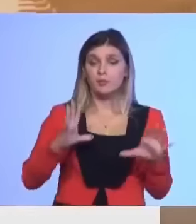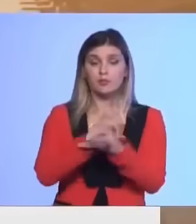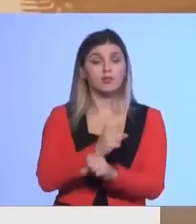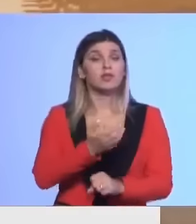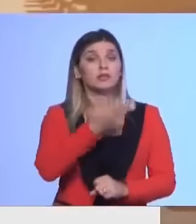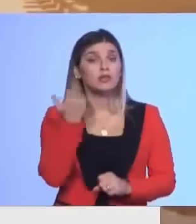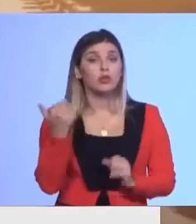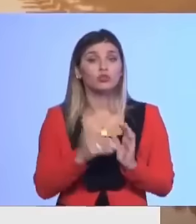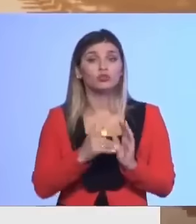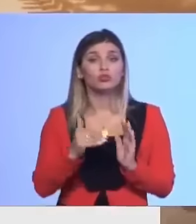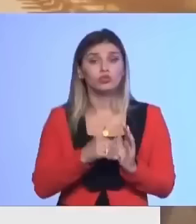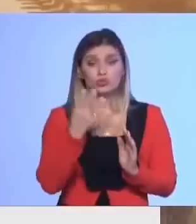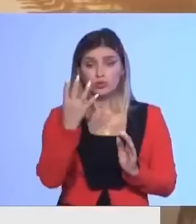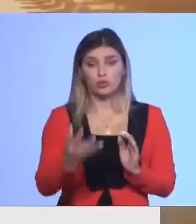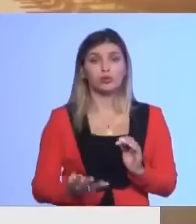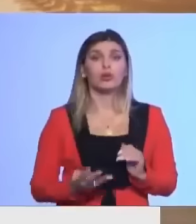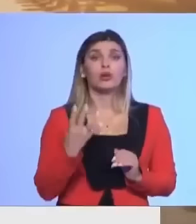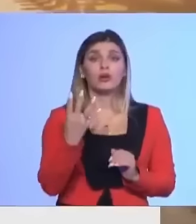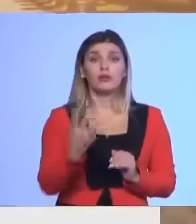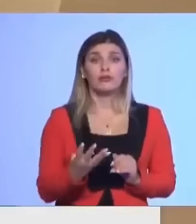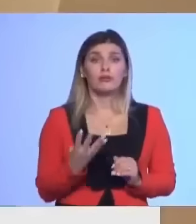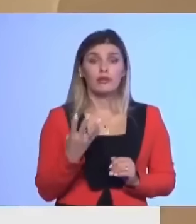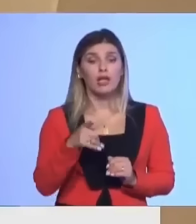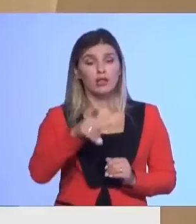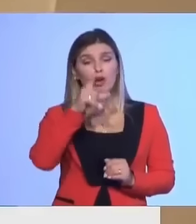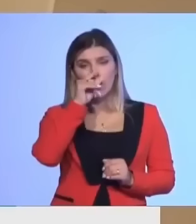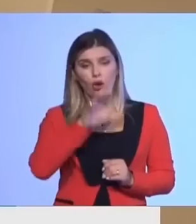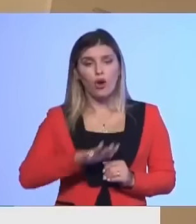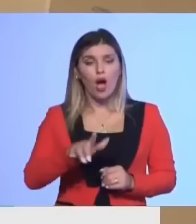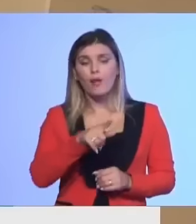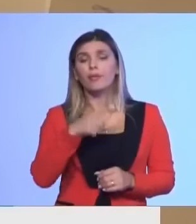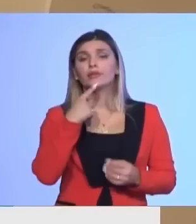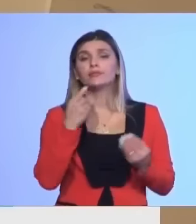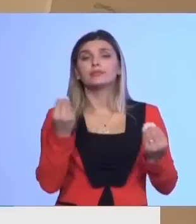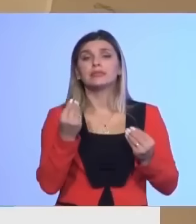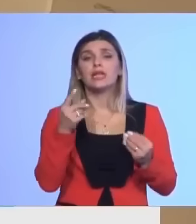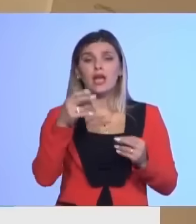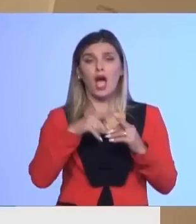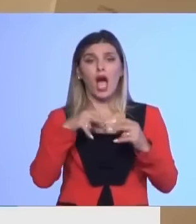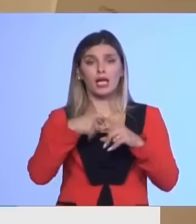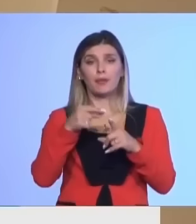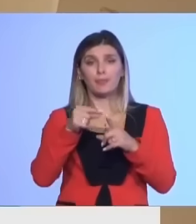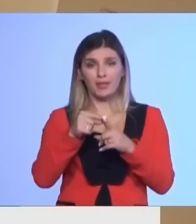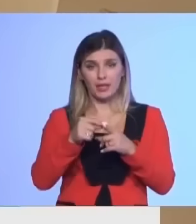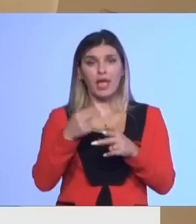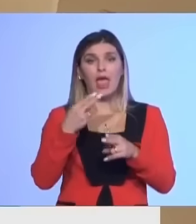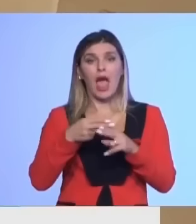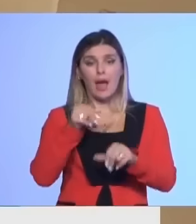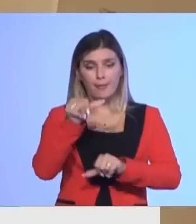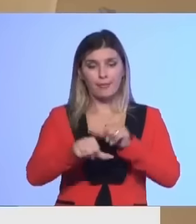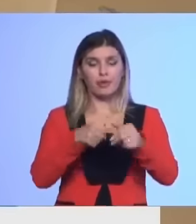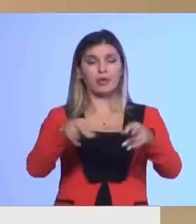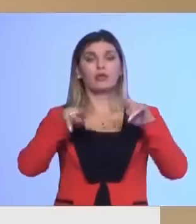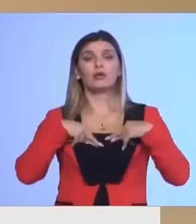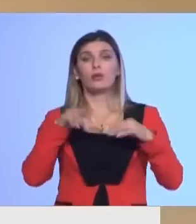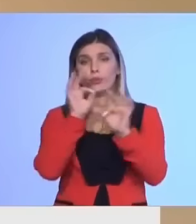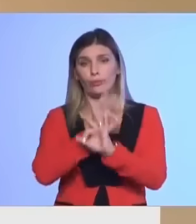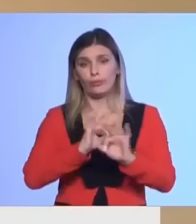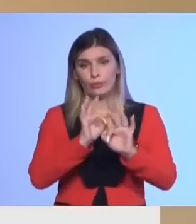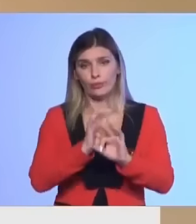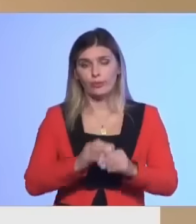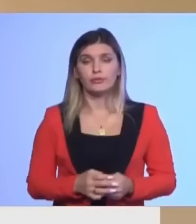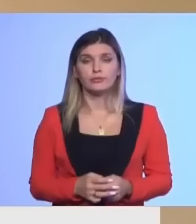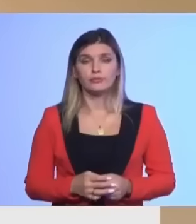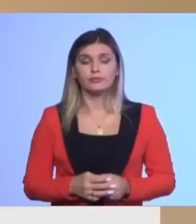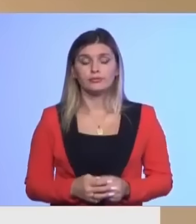këtij projekti edhe pas 4 viteve në komunë e arsyetojnë me mosbartjen e pronës nga AKP-ja në pronësi të komunës. Pas që